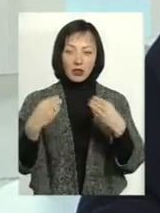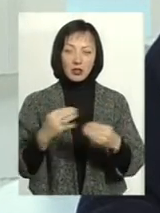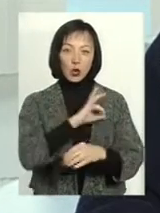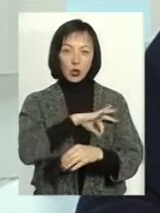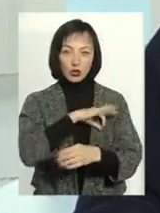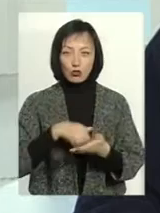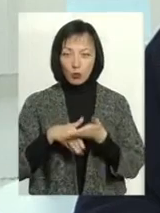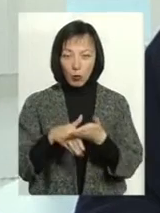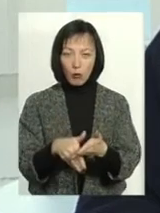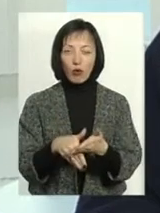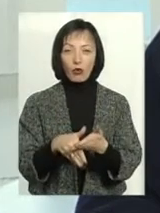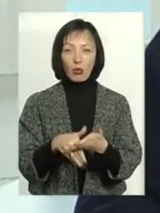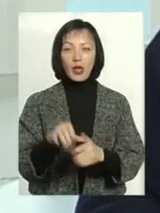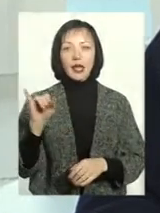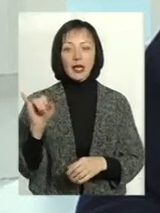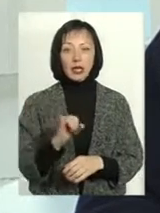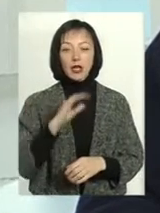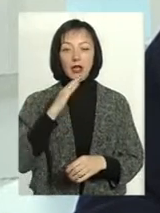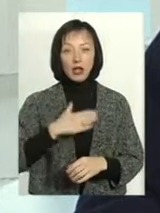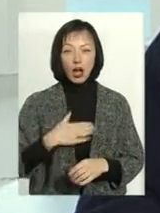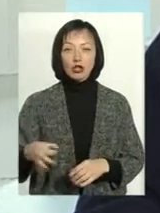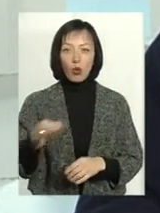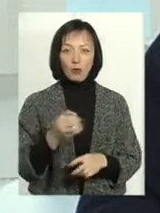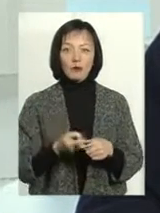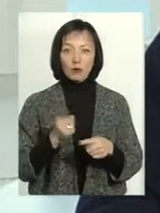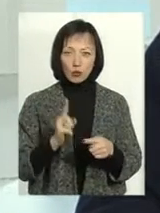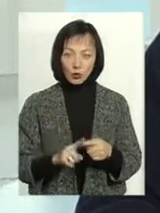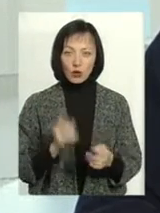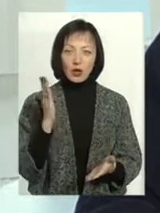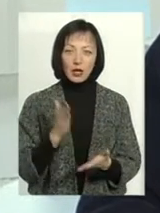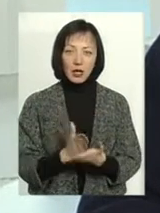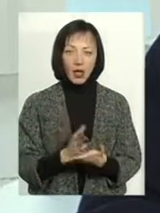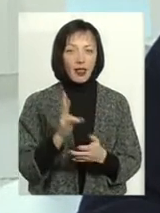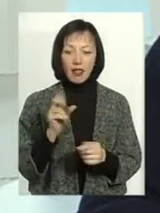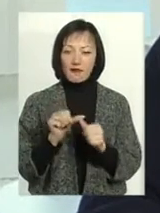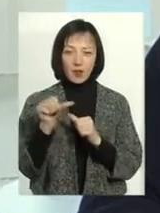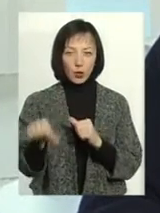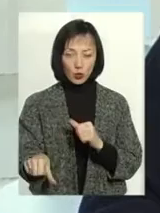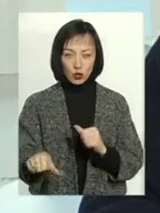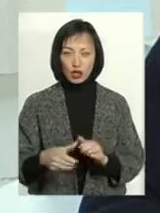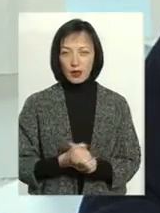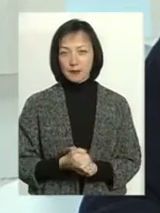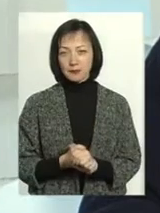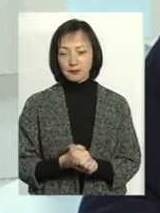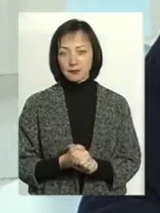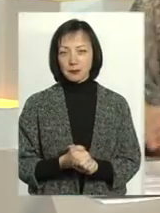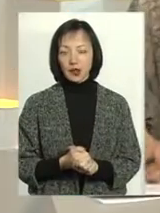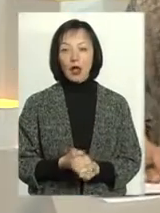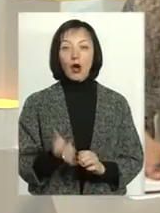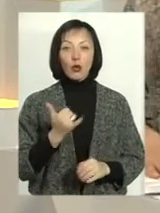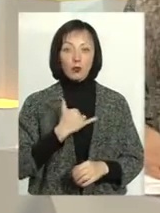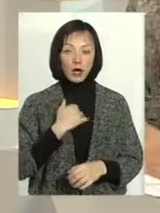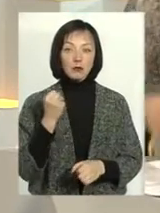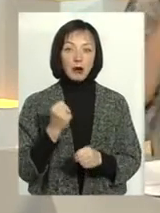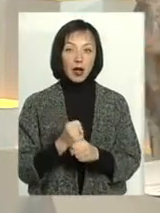допомогу. І наша область в цьому є, звичайно, що не виключена. В нас